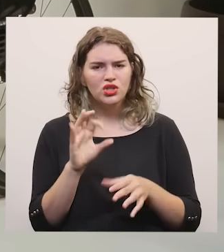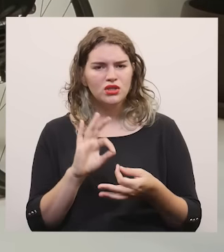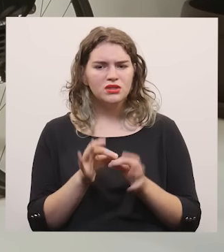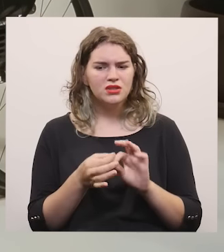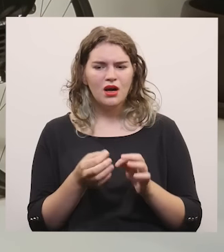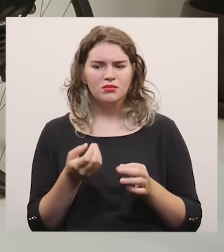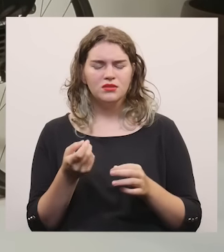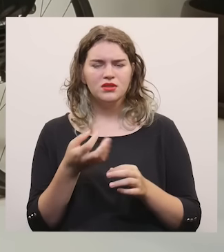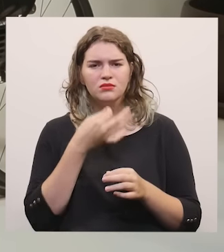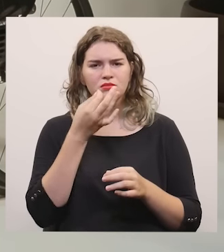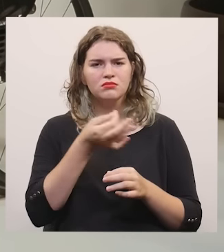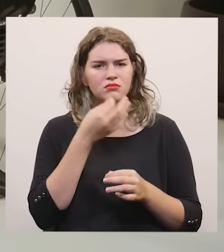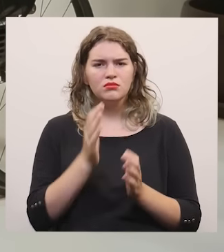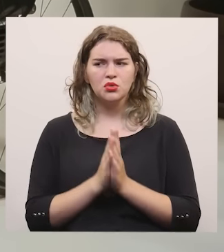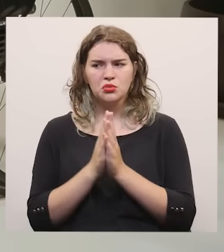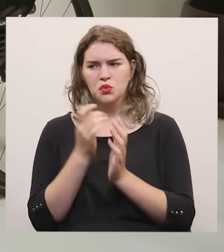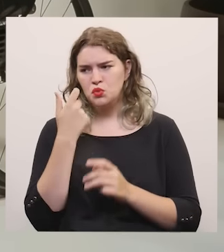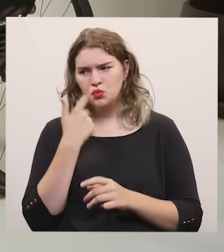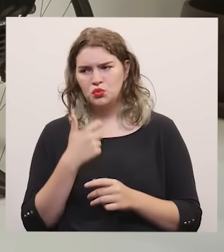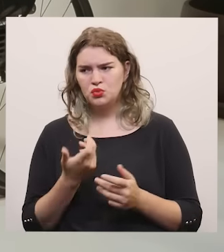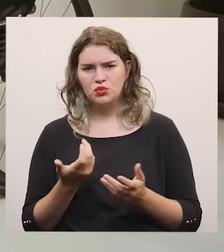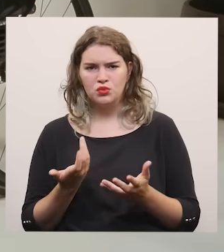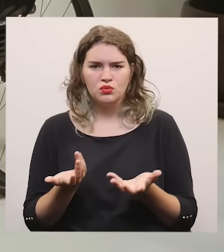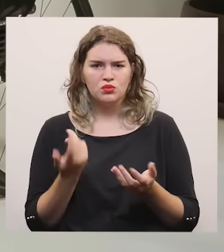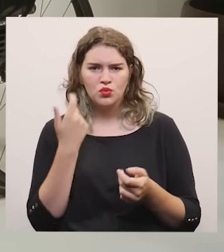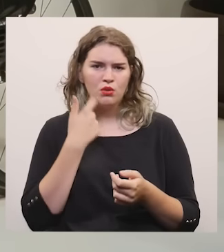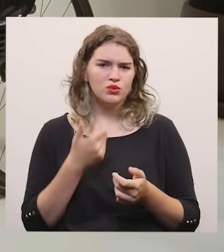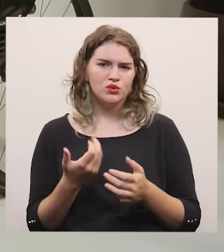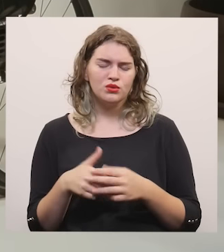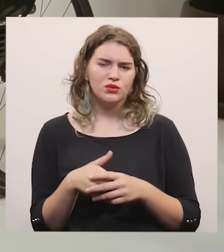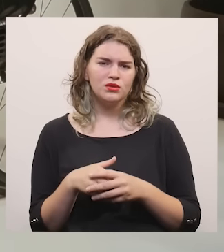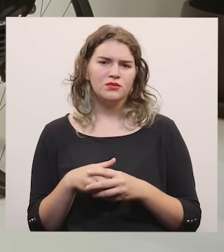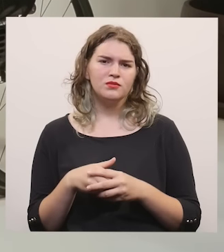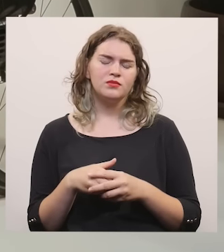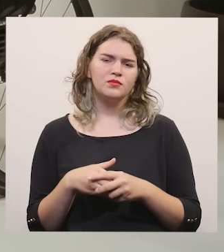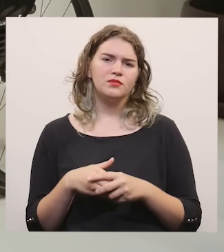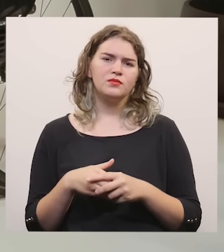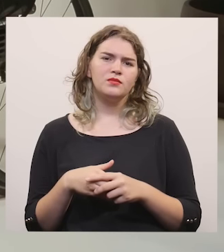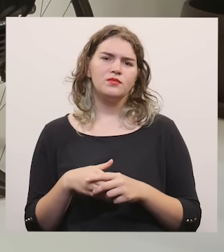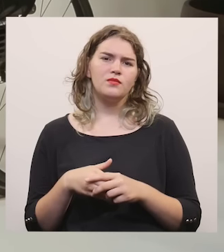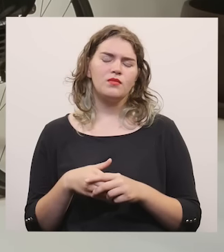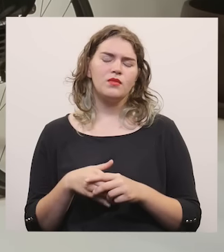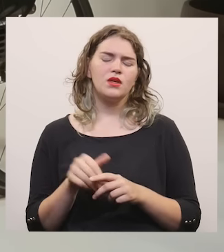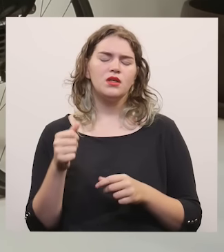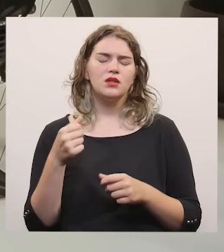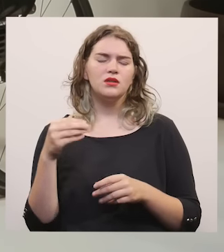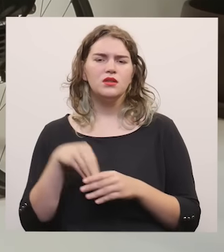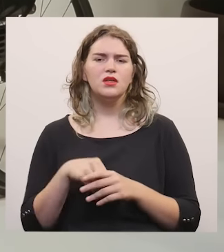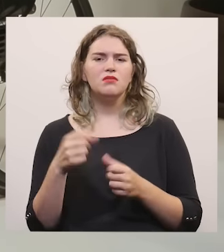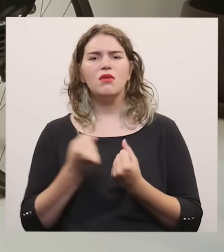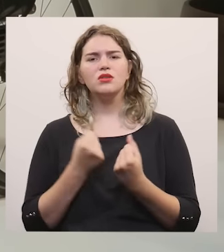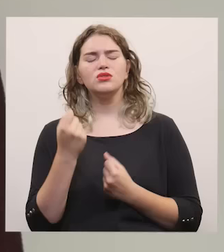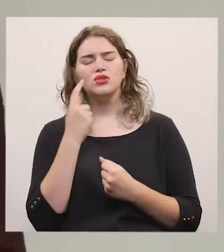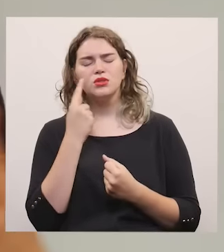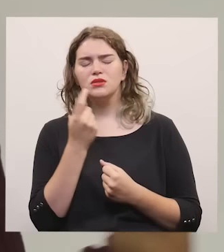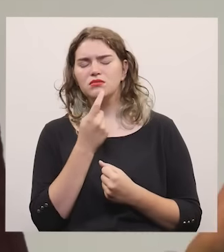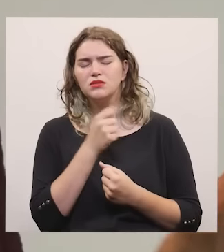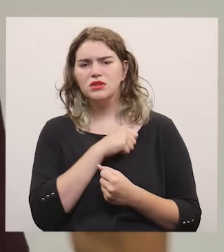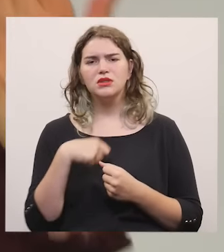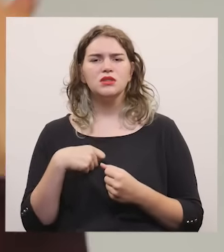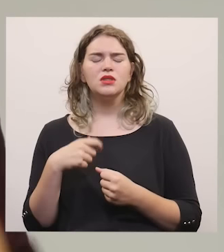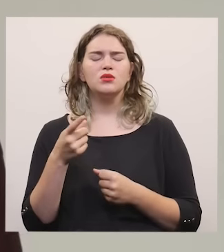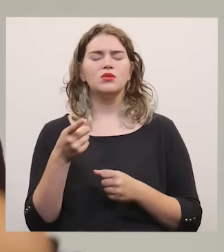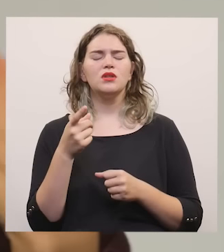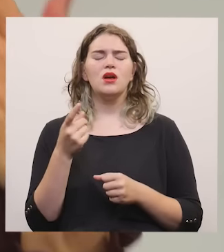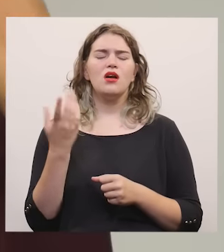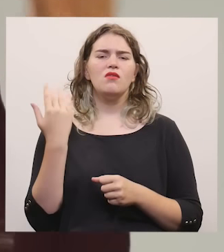importanță exact, are și ce impact exact. Are ceea ce rostești? Nu știm, nu știm, din păcate, eu nu am știut. Deci erai în mașină singură? Da, când m-am întors în drum,